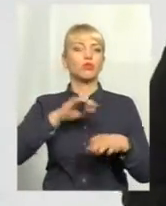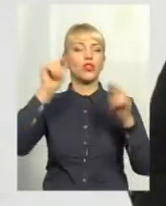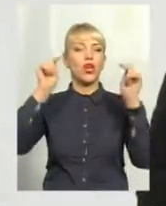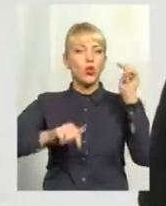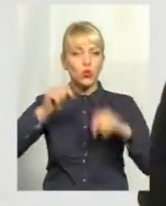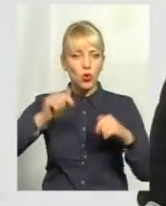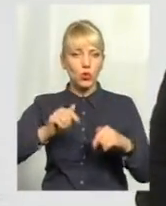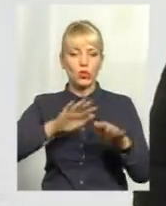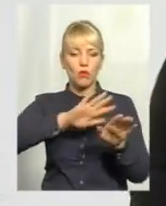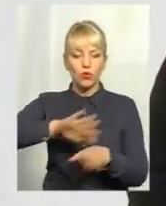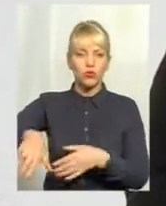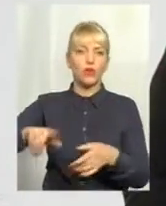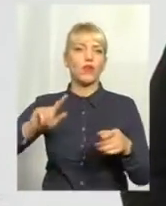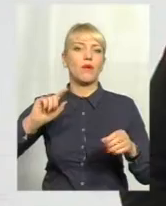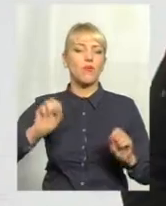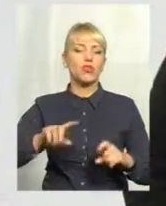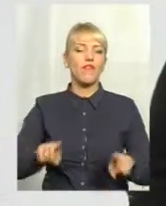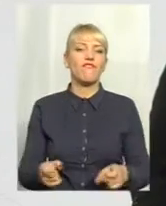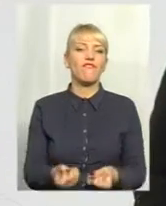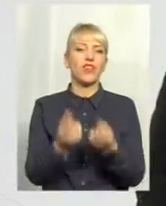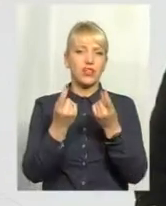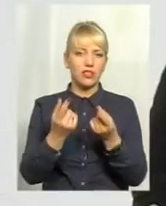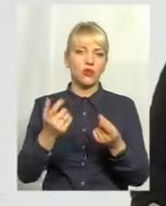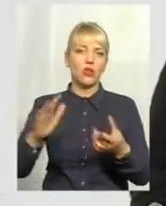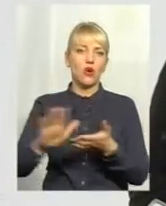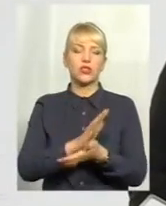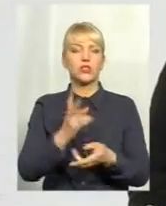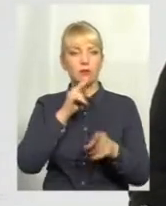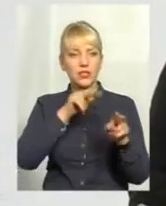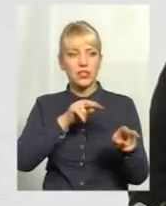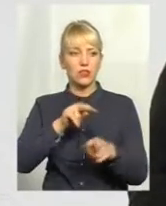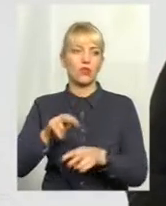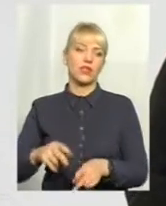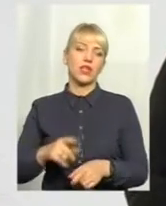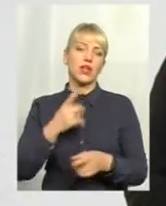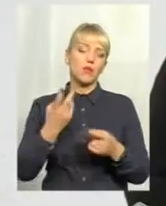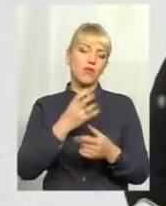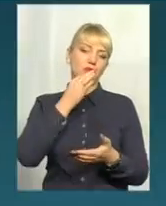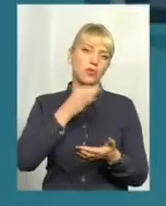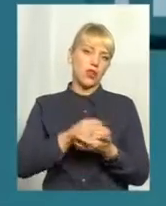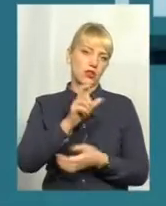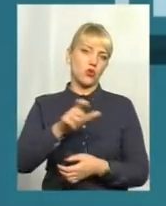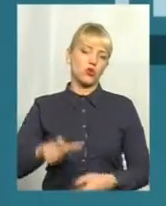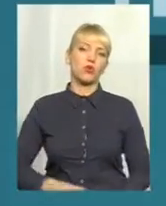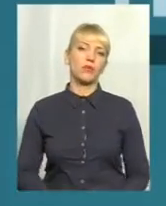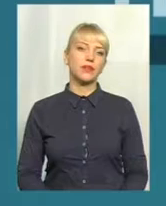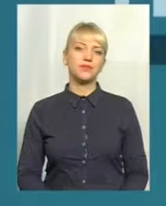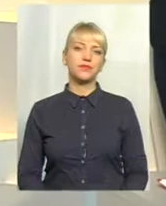Тобто за цим повинні за свою прилеглу територію слідкувати відповідальні особи.